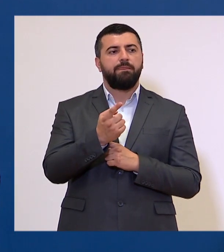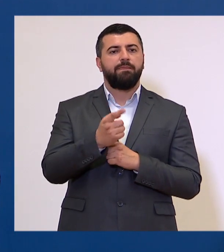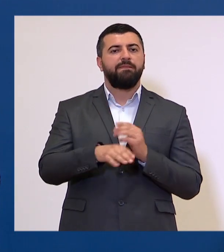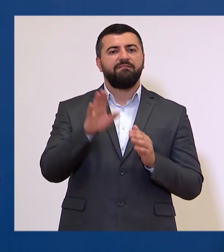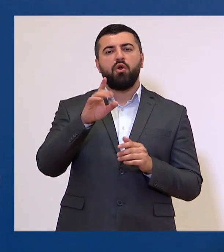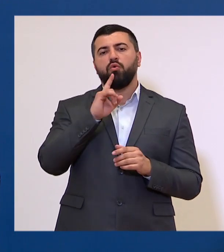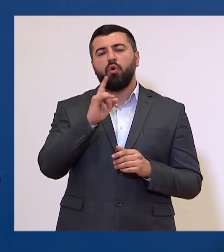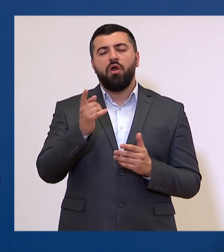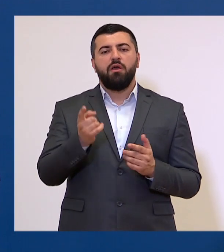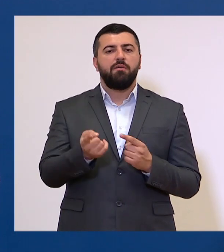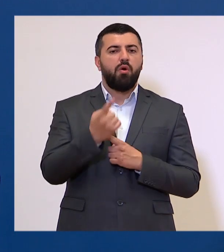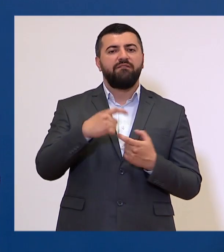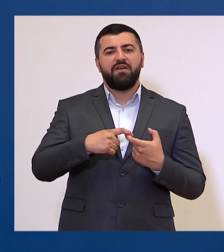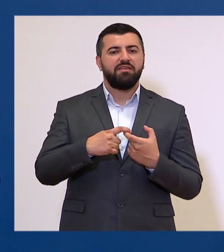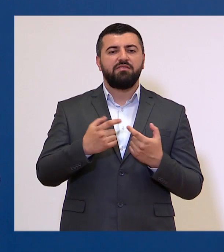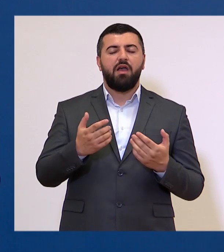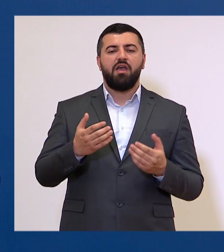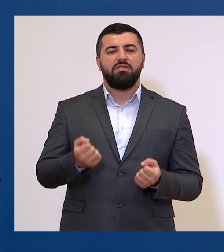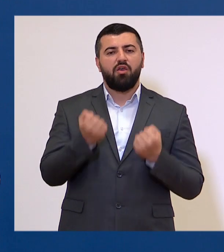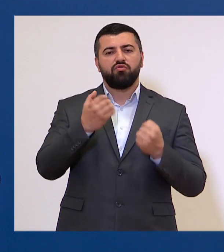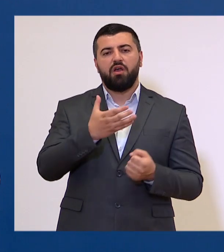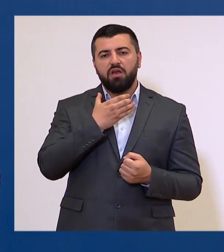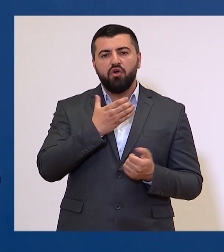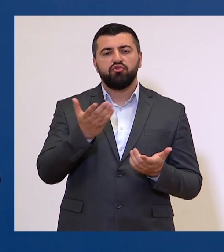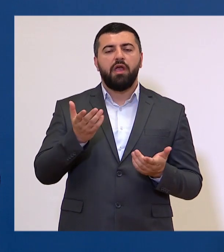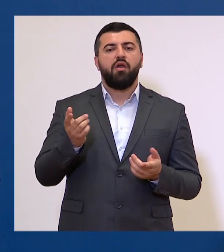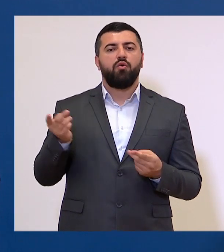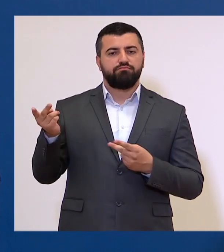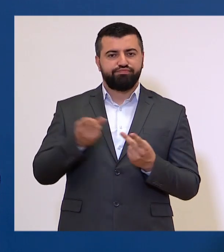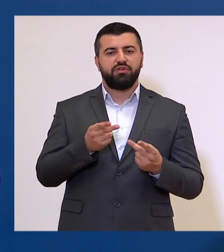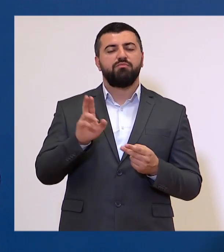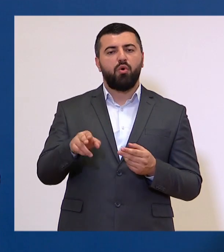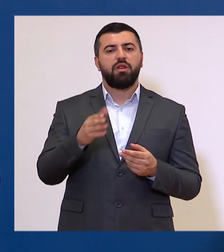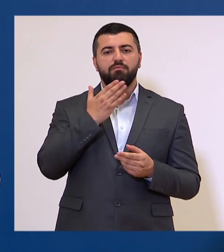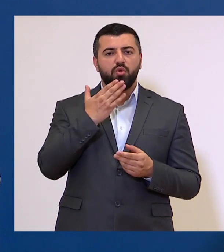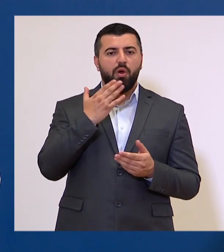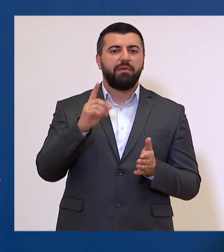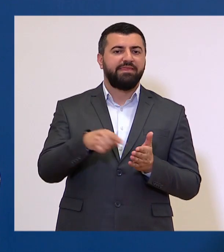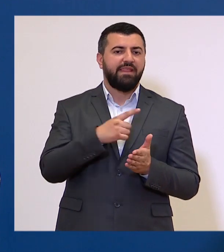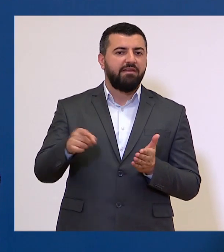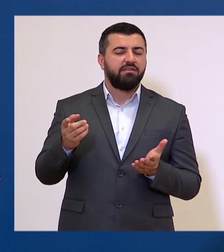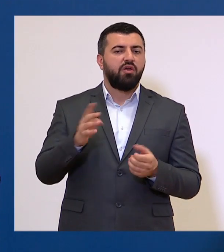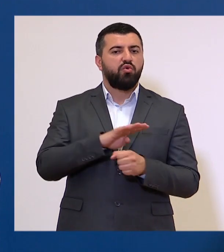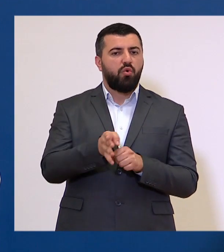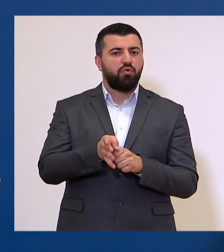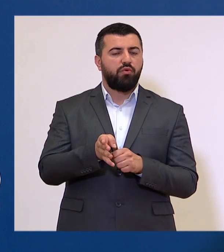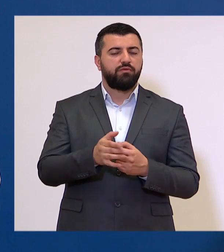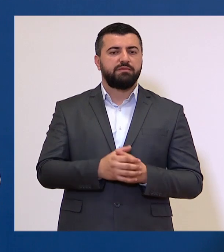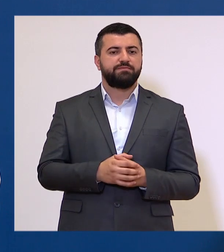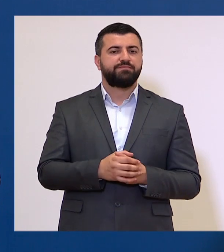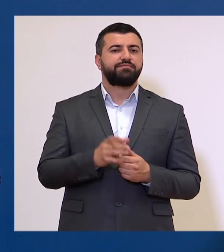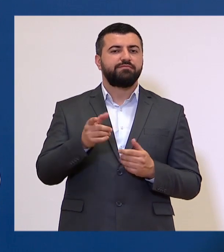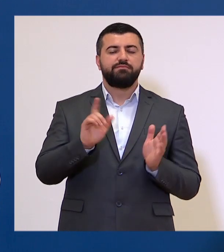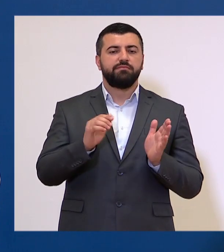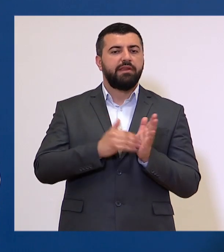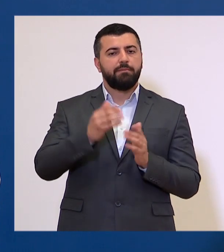sve te gobe koje su vezane za respiratorni trakt upućivati i možda na ovu infekciju. Ipak